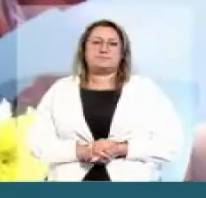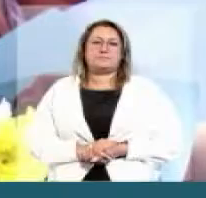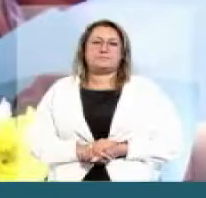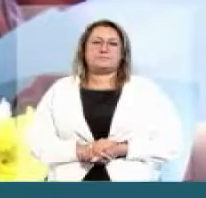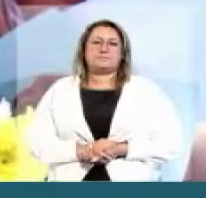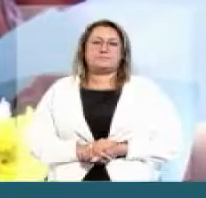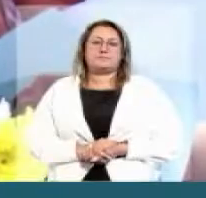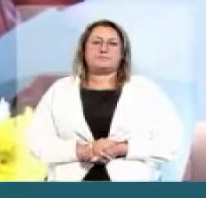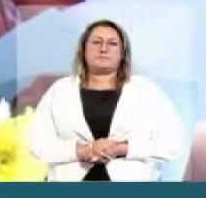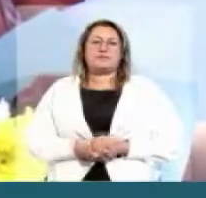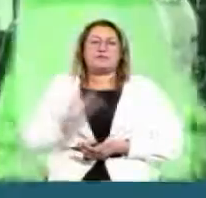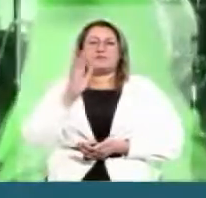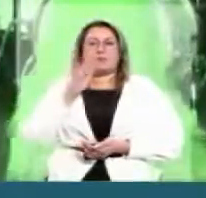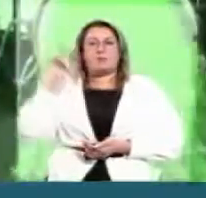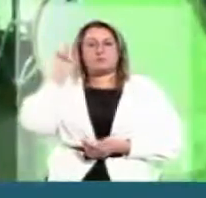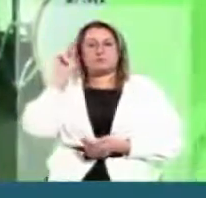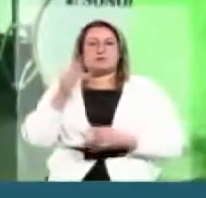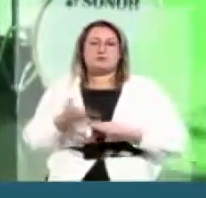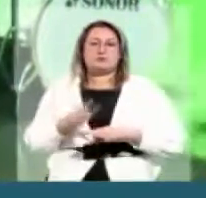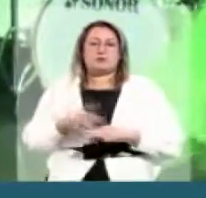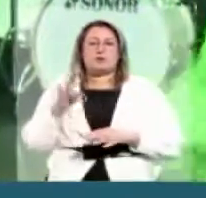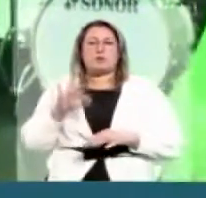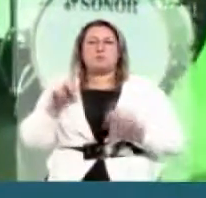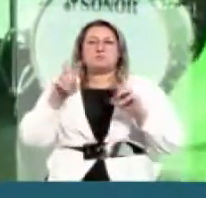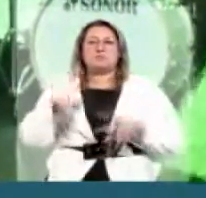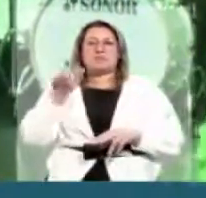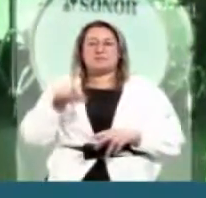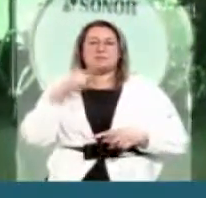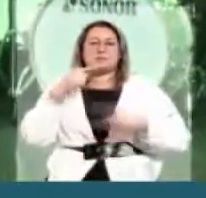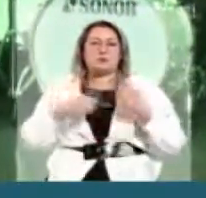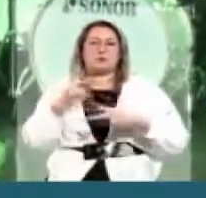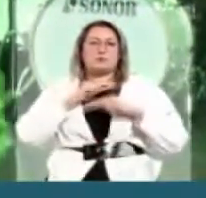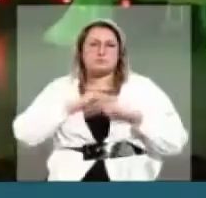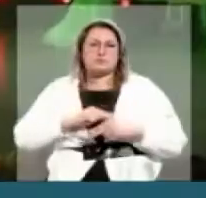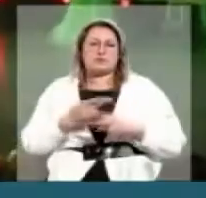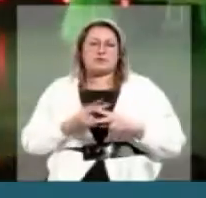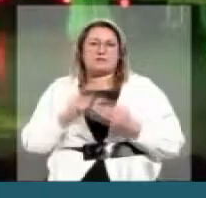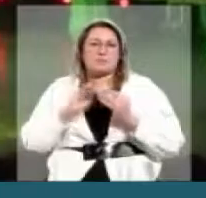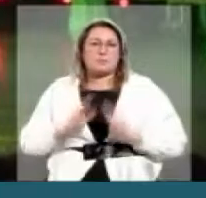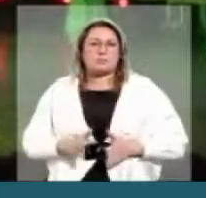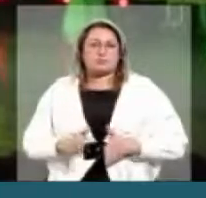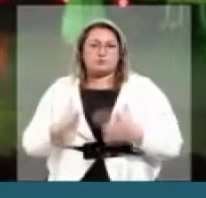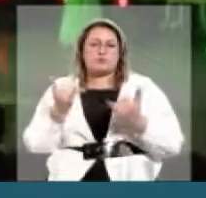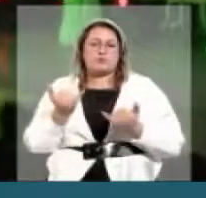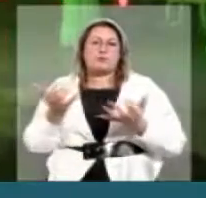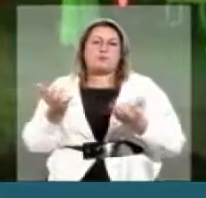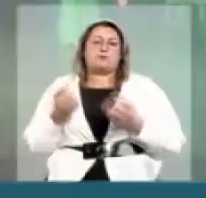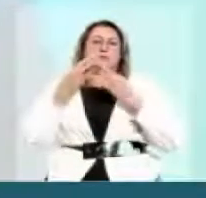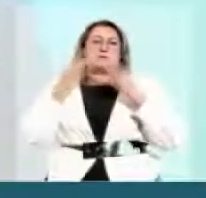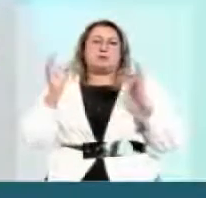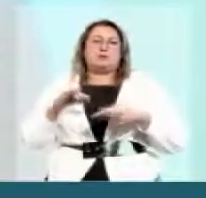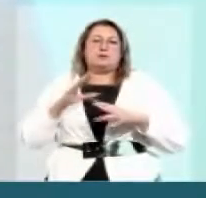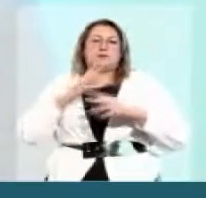сол жолда аянбай тер төккен мамандар бүгінде еңбектерінің жемісін көруде. Төл мерекеде әріптестеріне деген жылы лебіздерін де білдірісіп